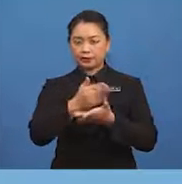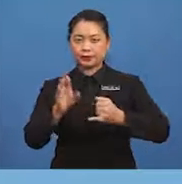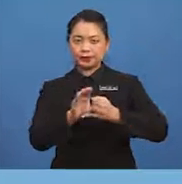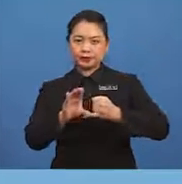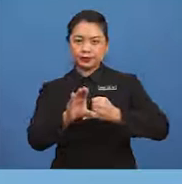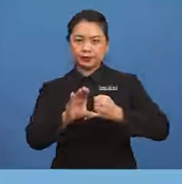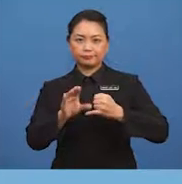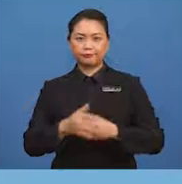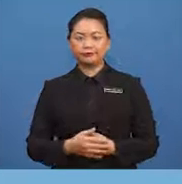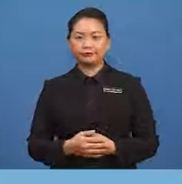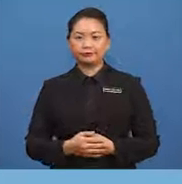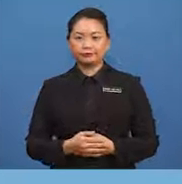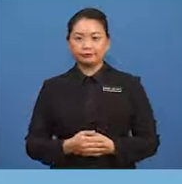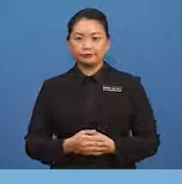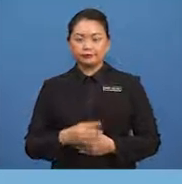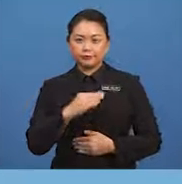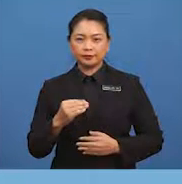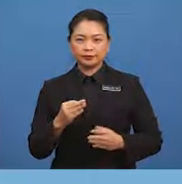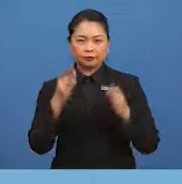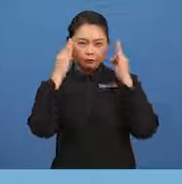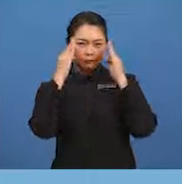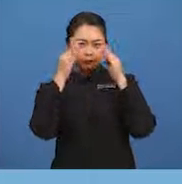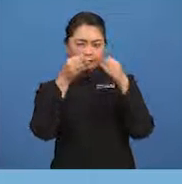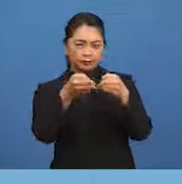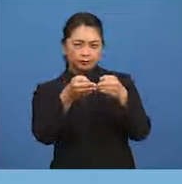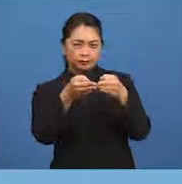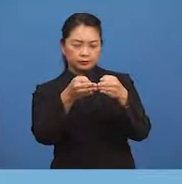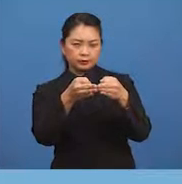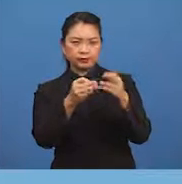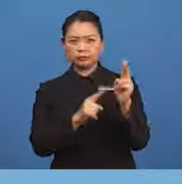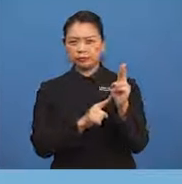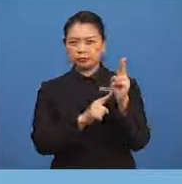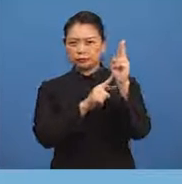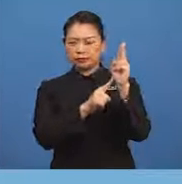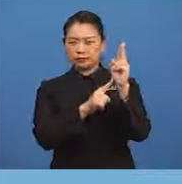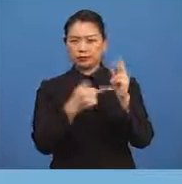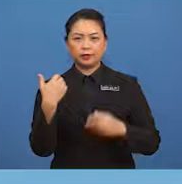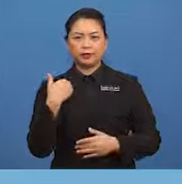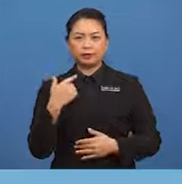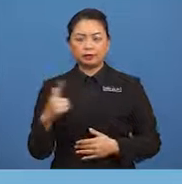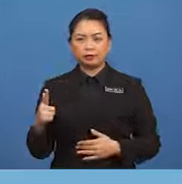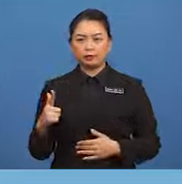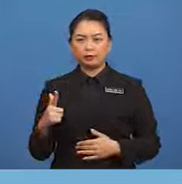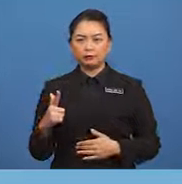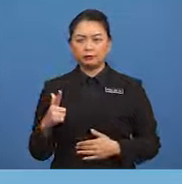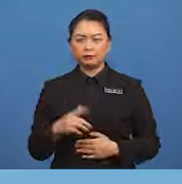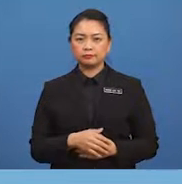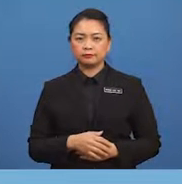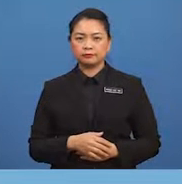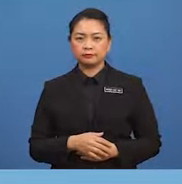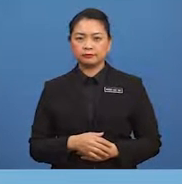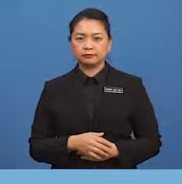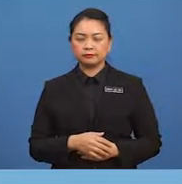sel. Dan fokus utama perbincangan kita dalam tajuk ini adalah standard